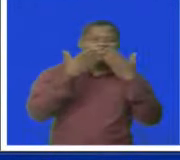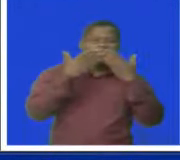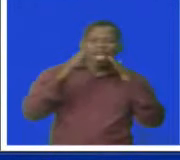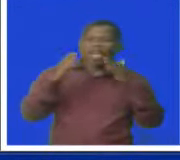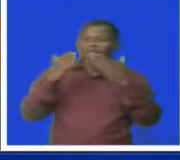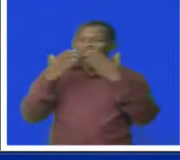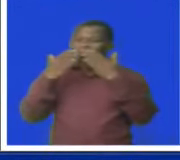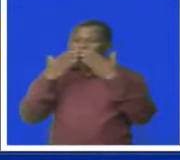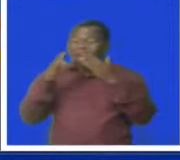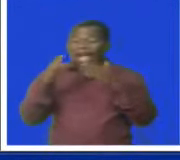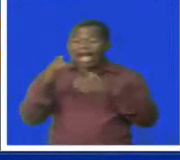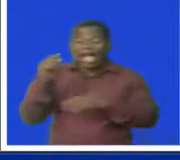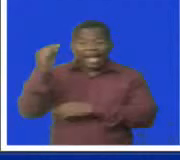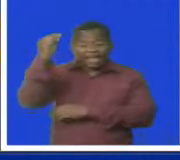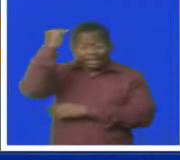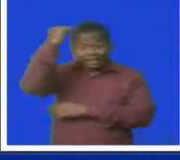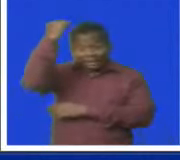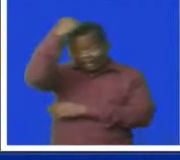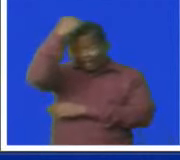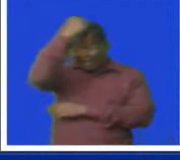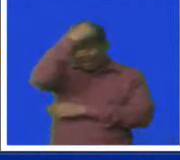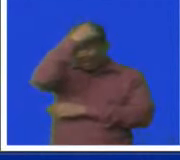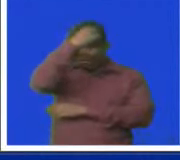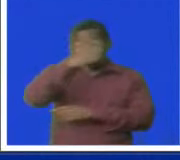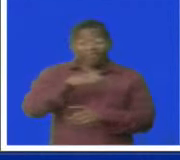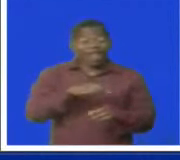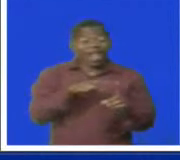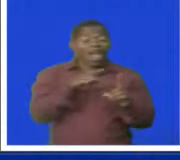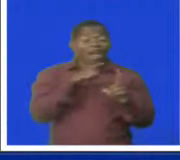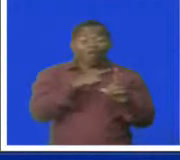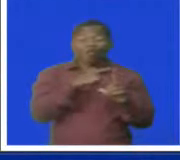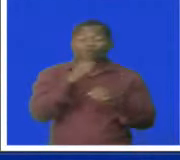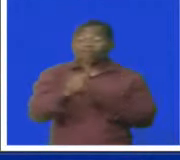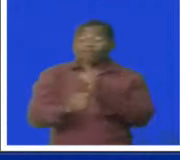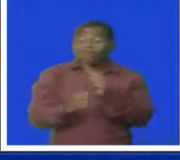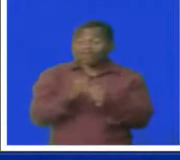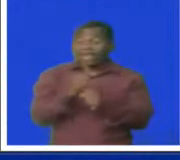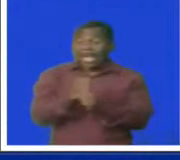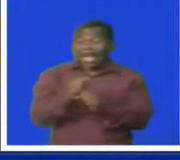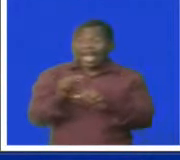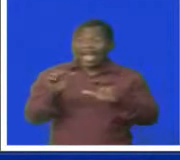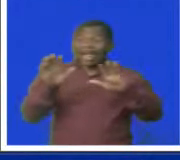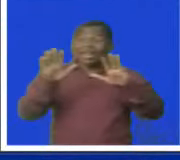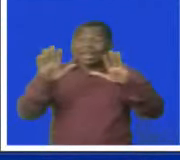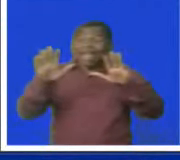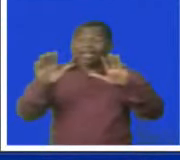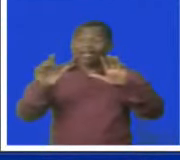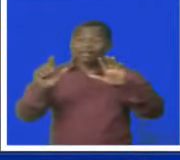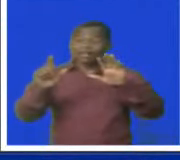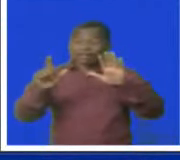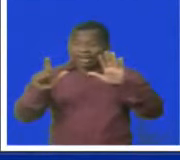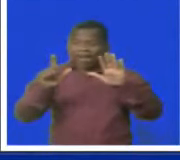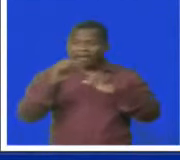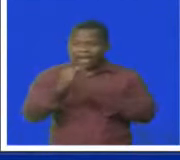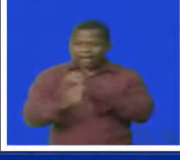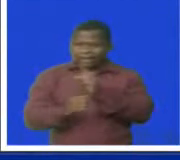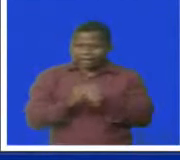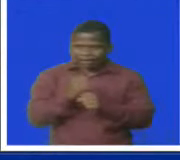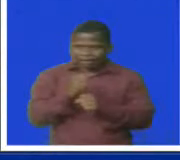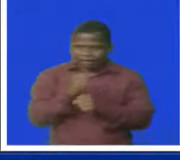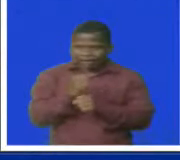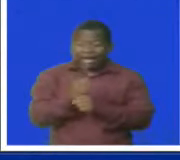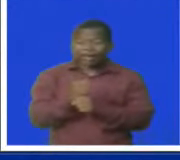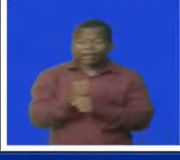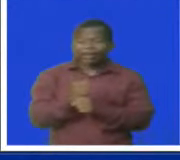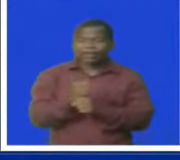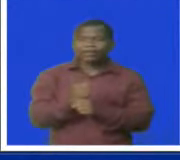lengemashumi layimfica nesikhombisa wethulelwe lesipho liphini landunankulu Themba Masuku egameni lesilo inkosi